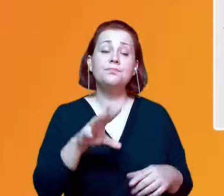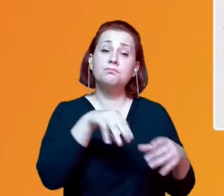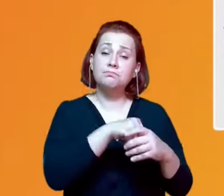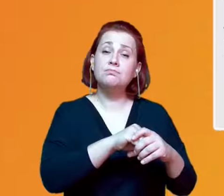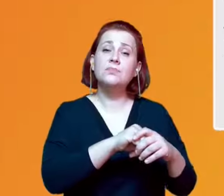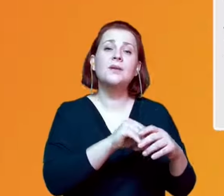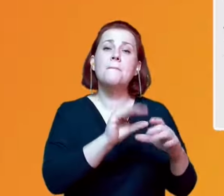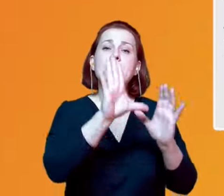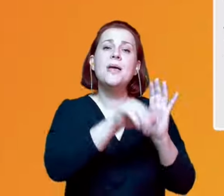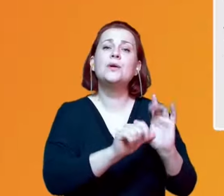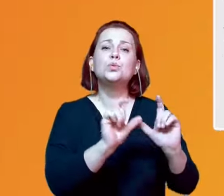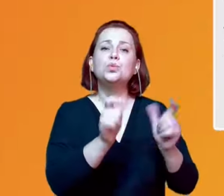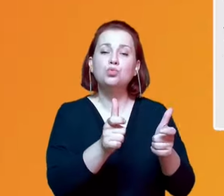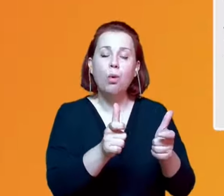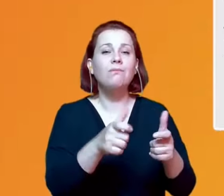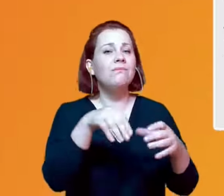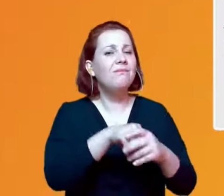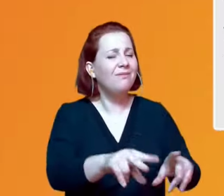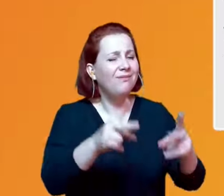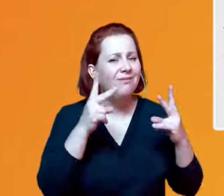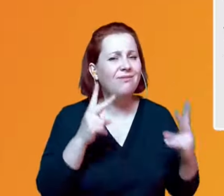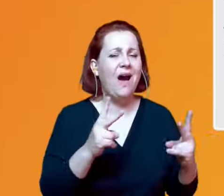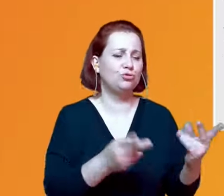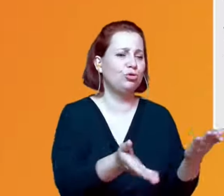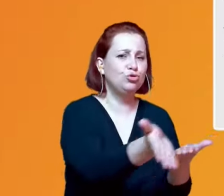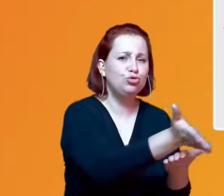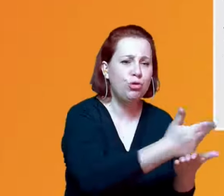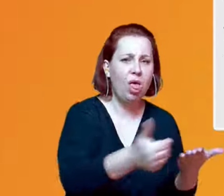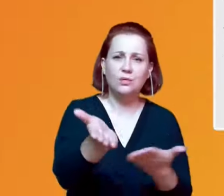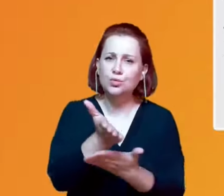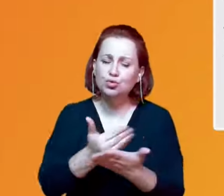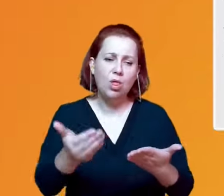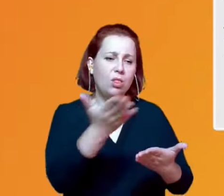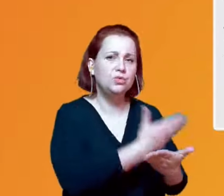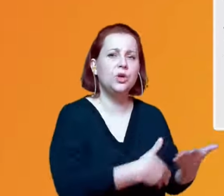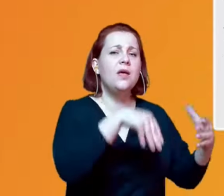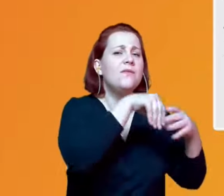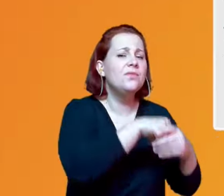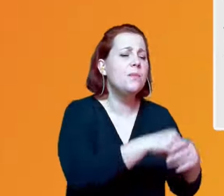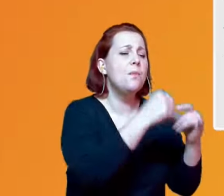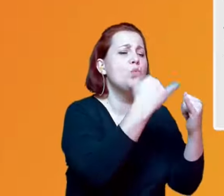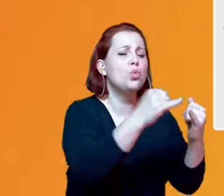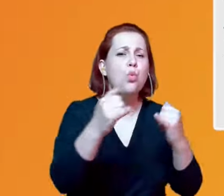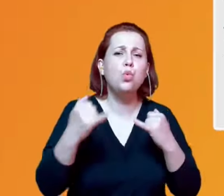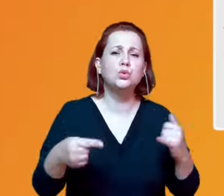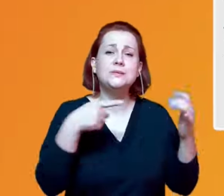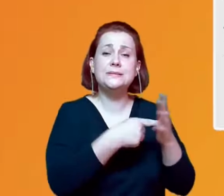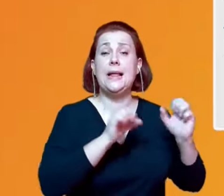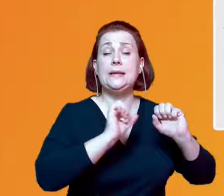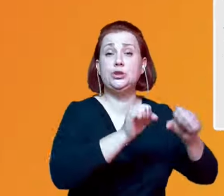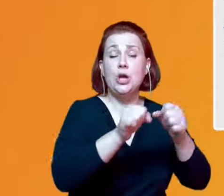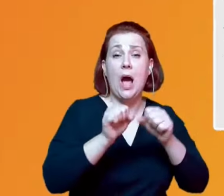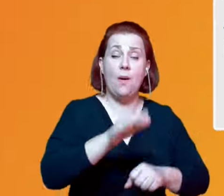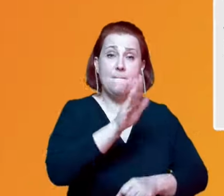innymi podkreślamy znaczenie dzielnic, dzielnic wielofunkcyjnych. Promujemy tutaj